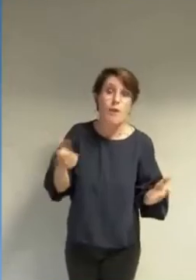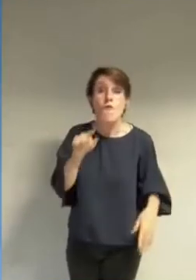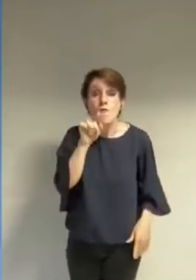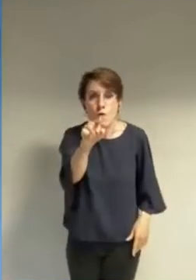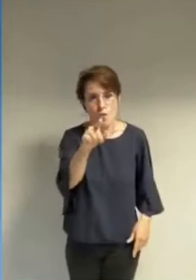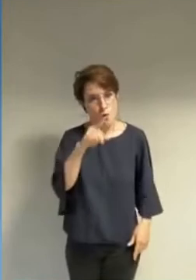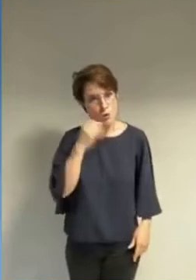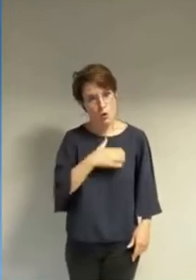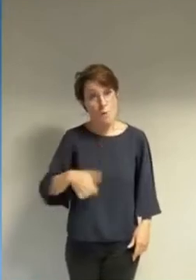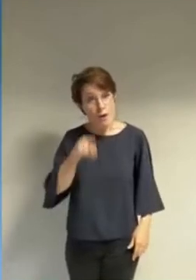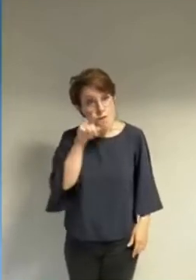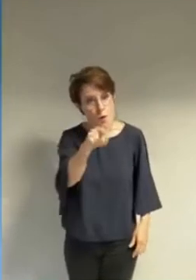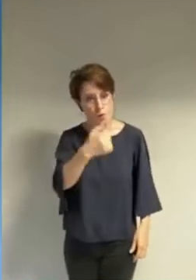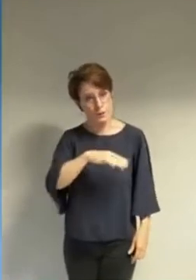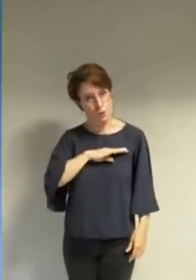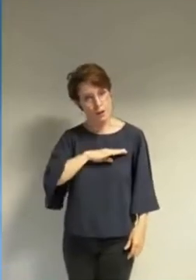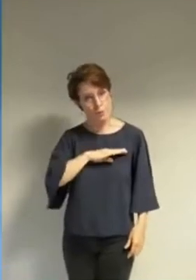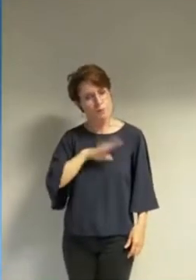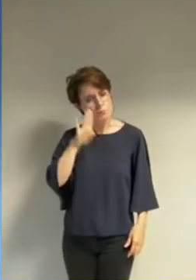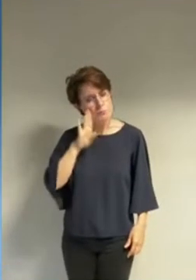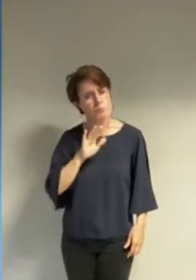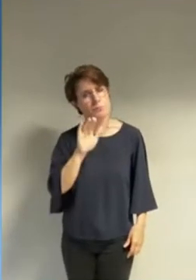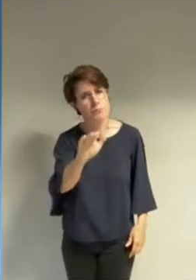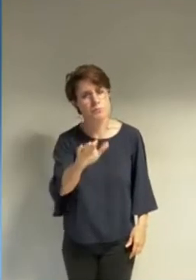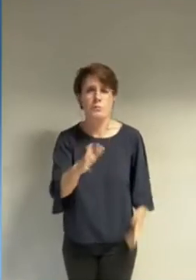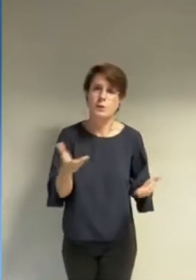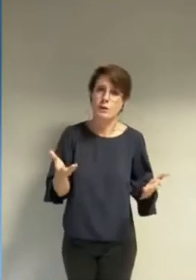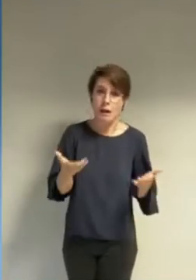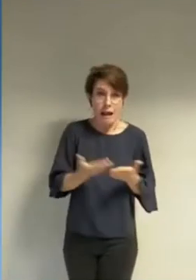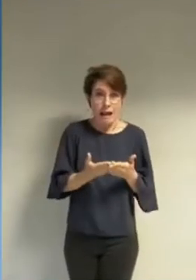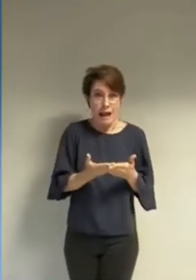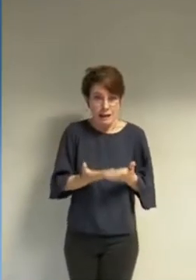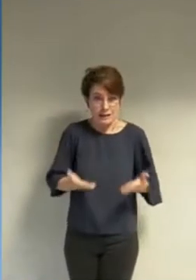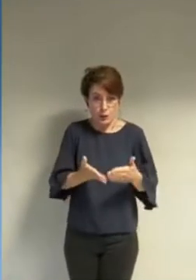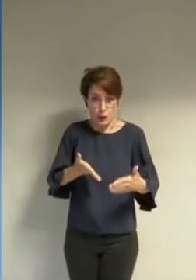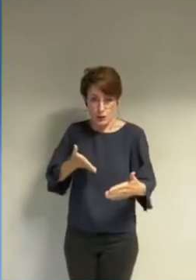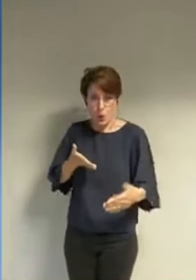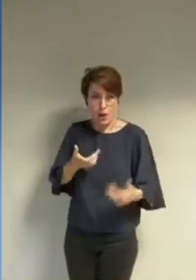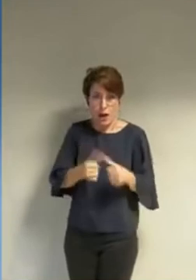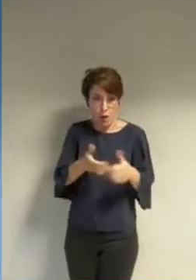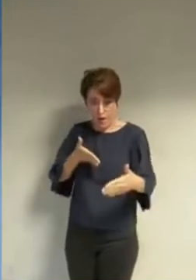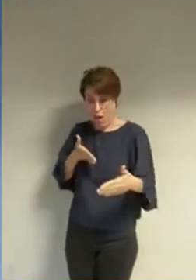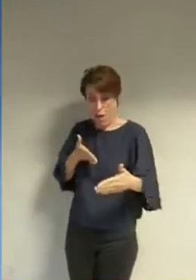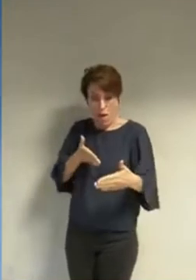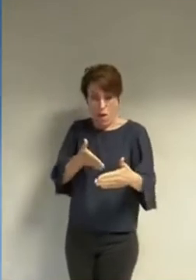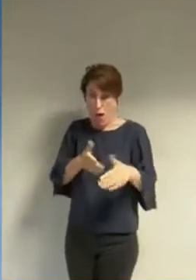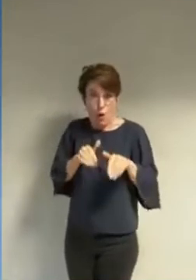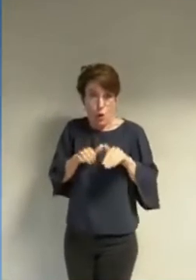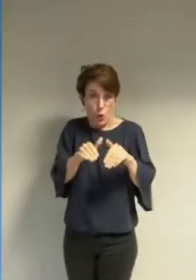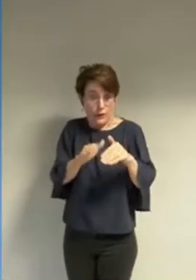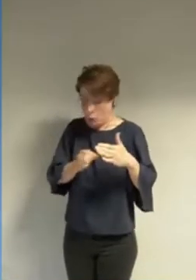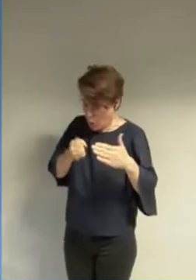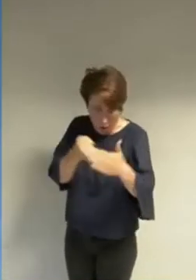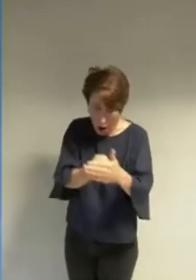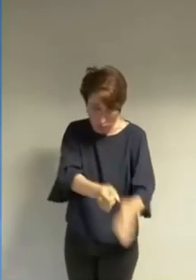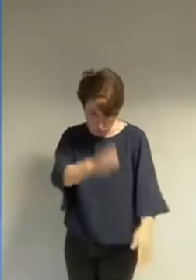c'est à votre responsabilité que nous faisons appel. Vous êtes à la croisée des chemins. Soit vous poursuivez cette fuite en avant